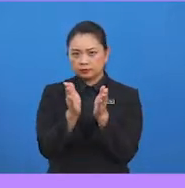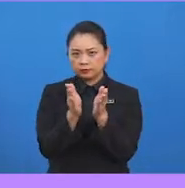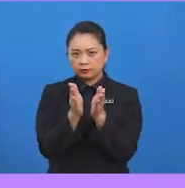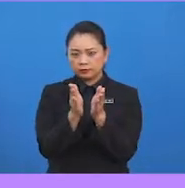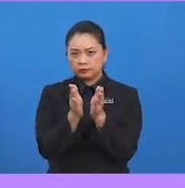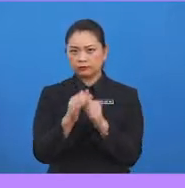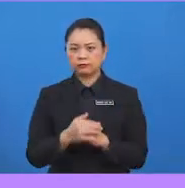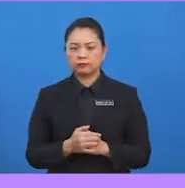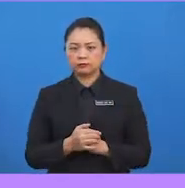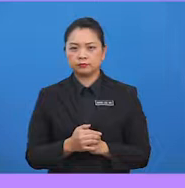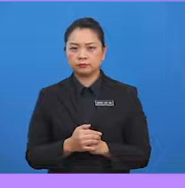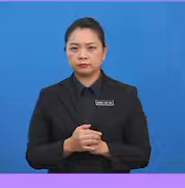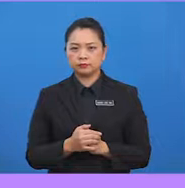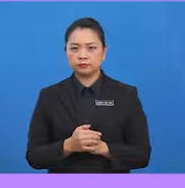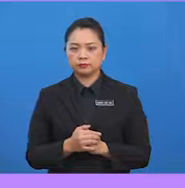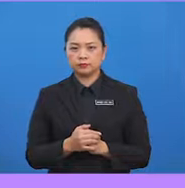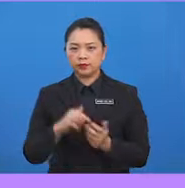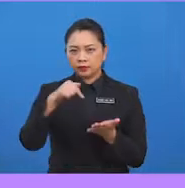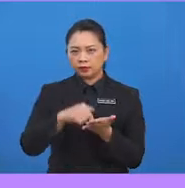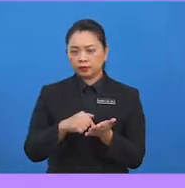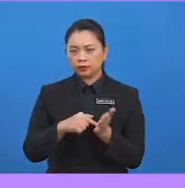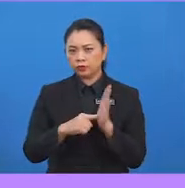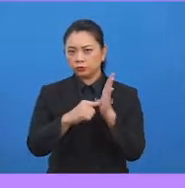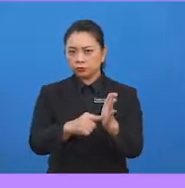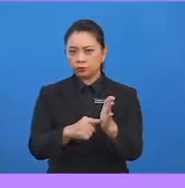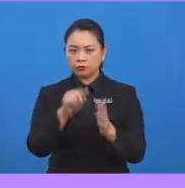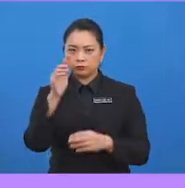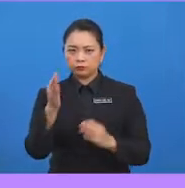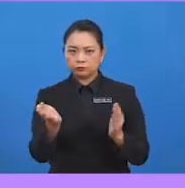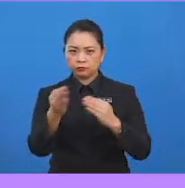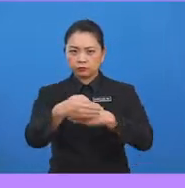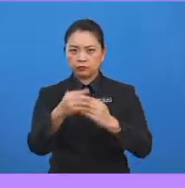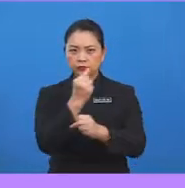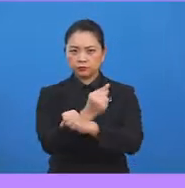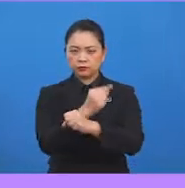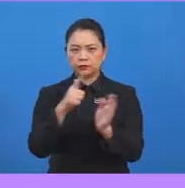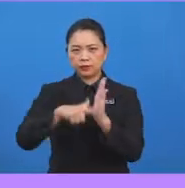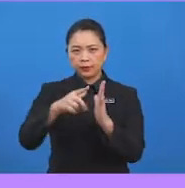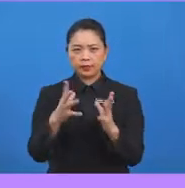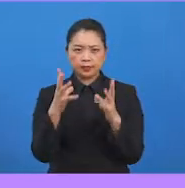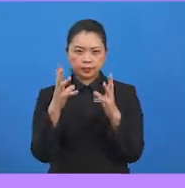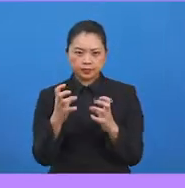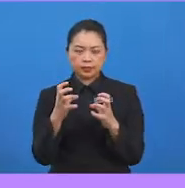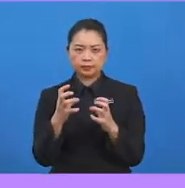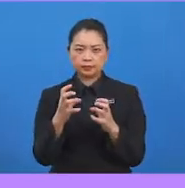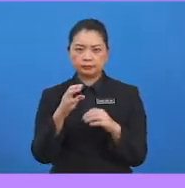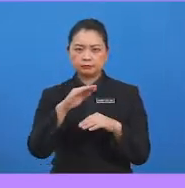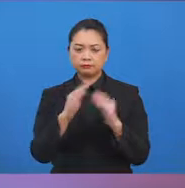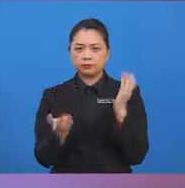terbentuk pada bongkah kuprum. Ini menunjukkan bongkah gangsa lebih keras daripada bongkah